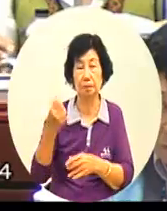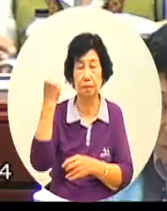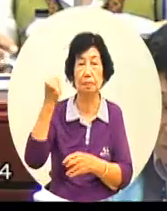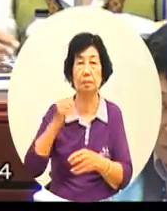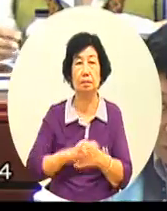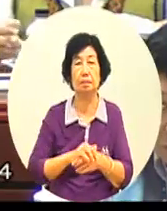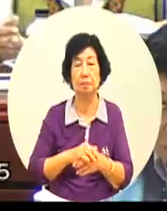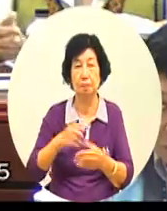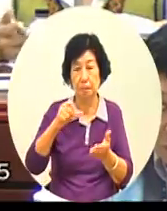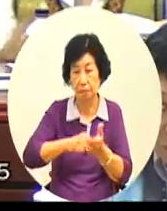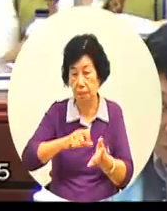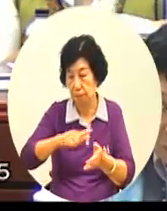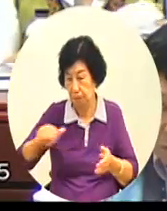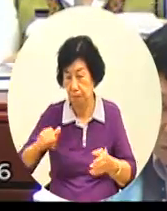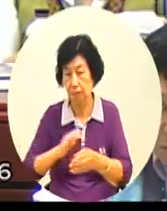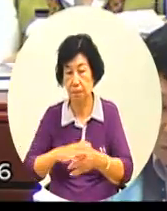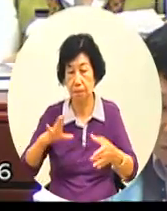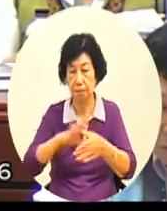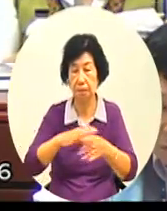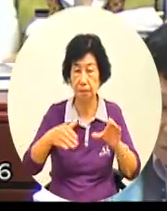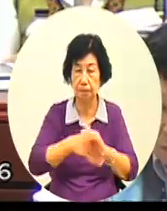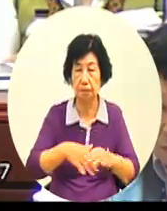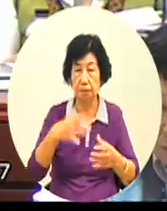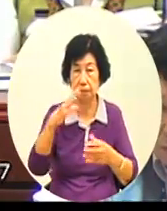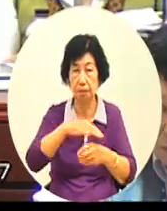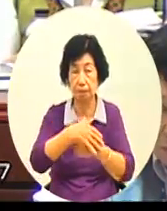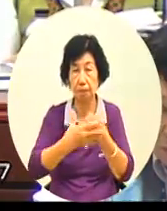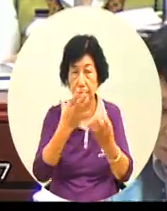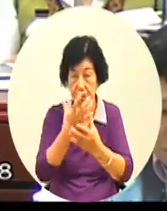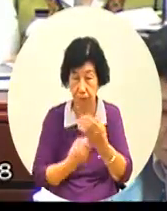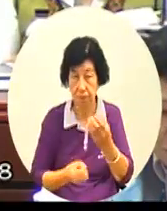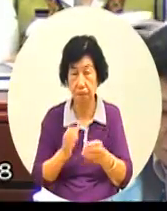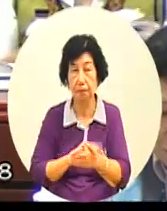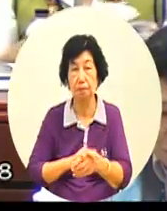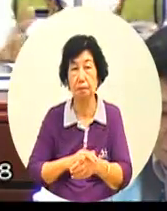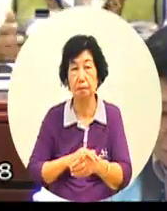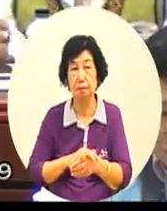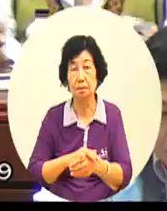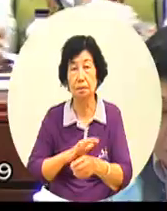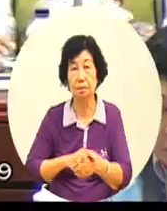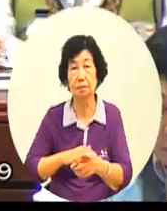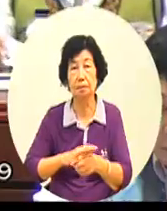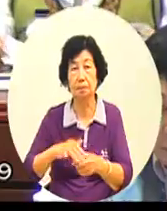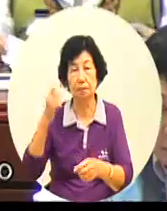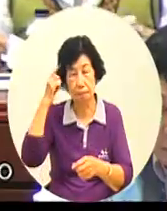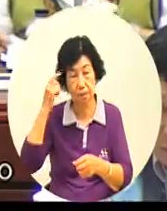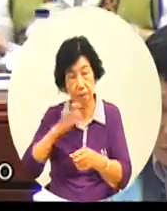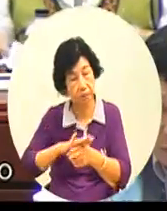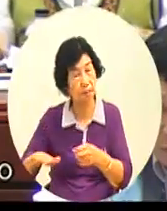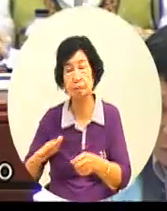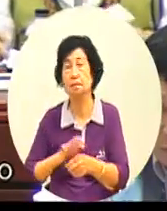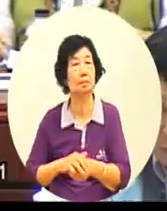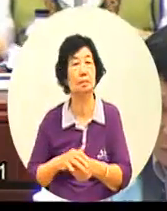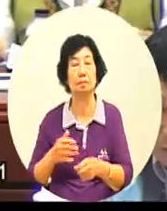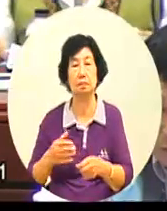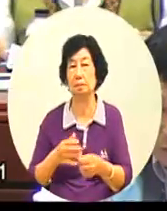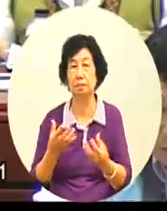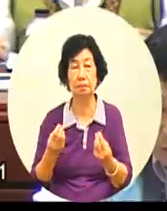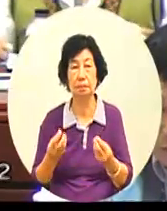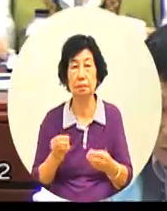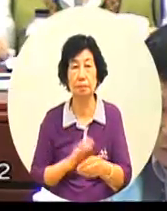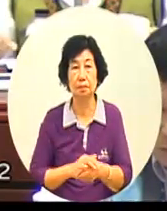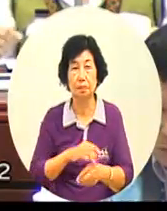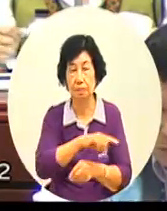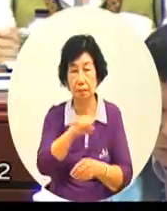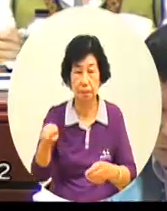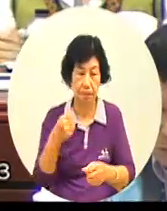原住民文化的一个保存，其实我不敢说我有满意的地方。那对于我们原民会的同仁，我觉得说大家都